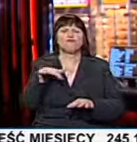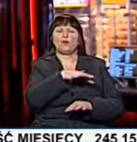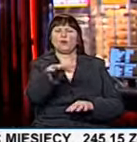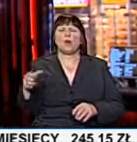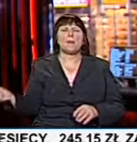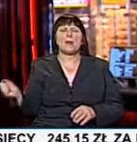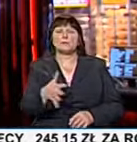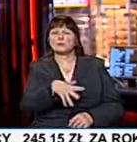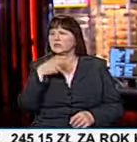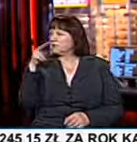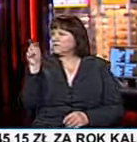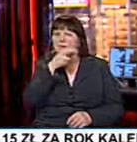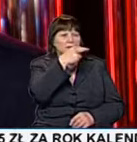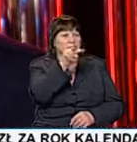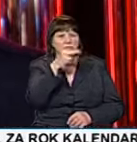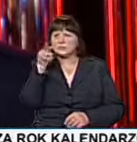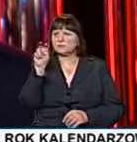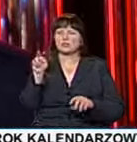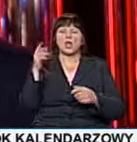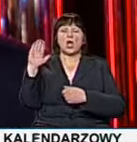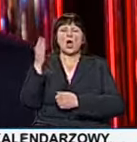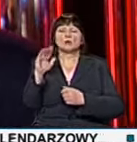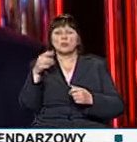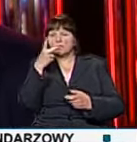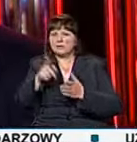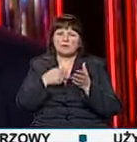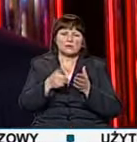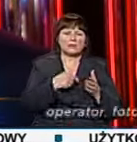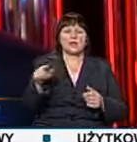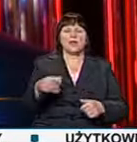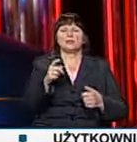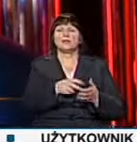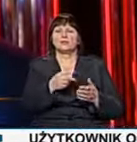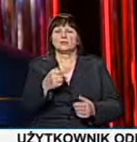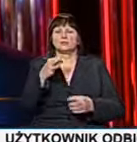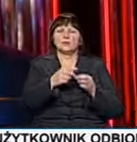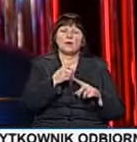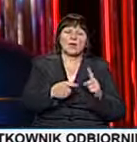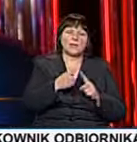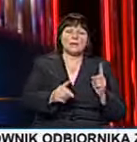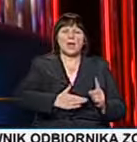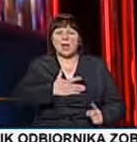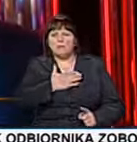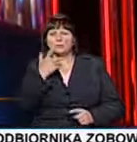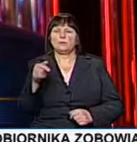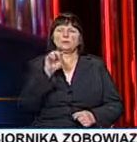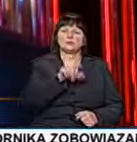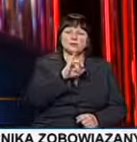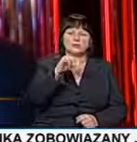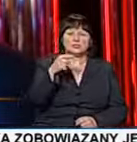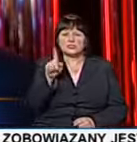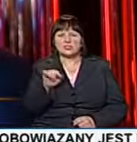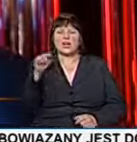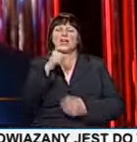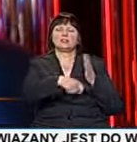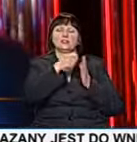którym wygląda się przez okno i cały czas to samo. Brakowało im może trochę emocji, bo to są inżynierowie. Natomiast to jest film dokumentalny, w związku z tym